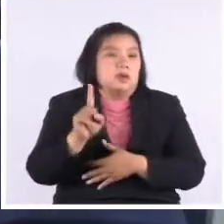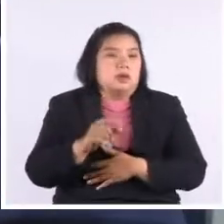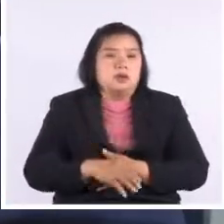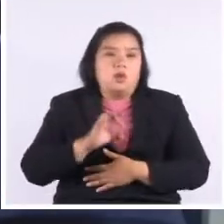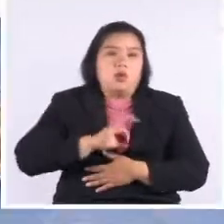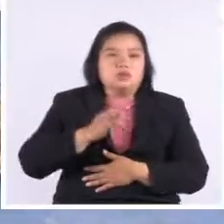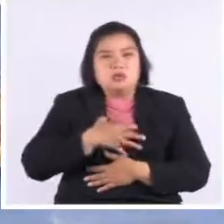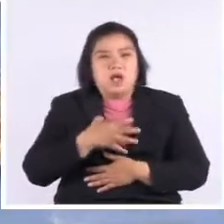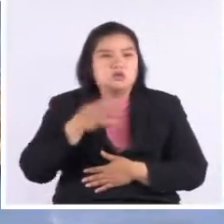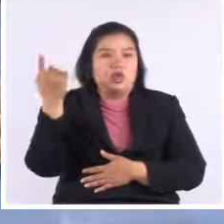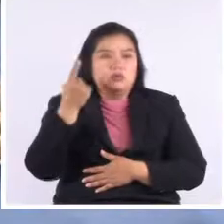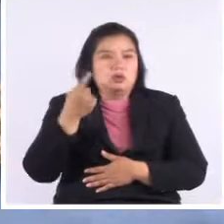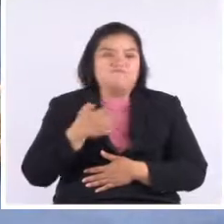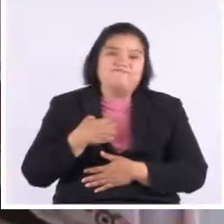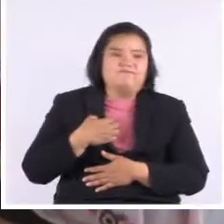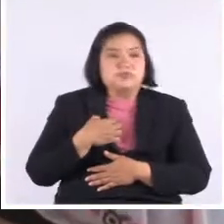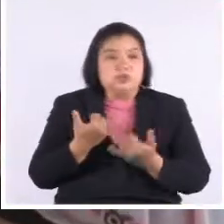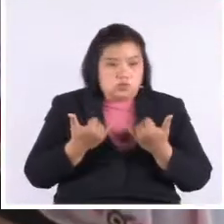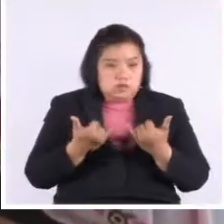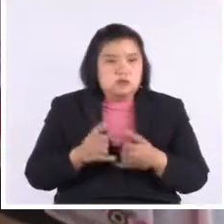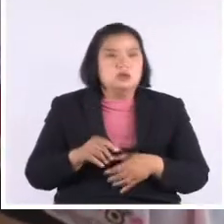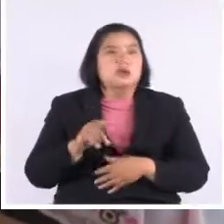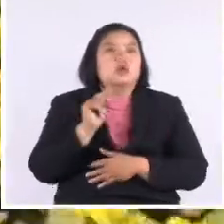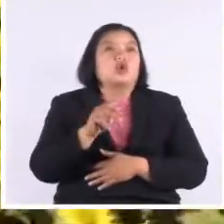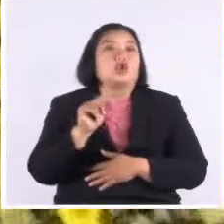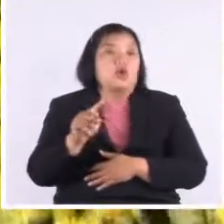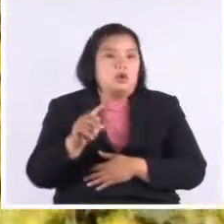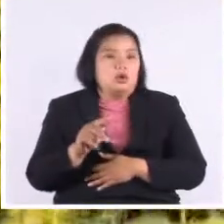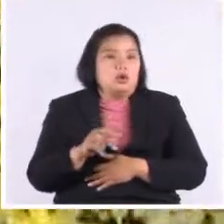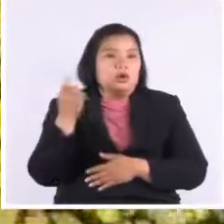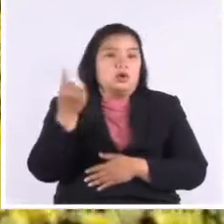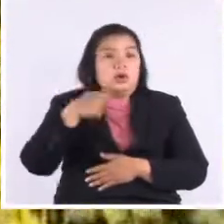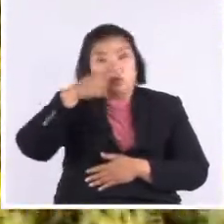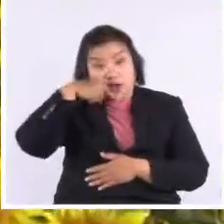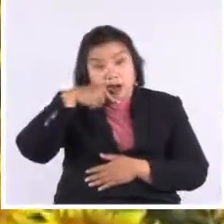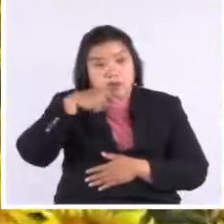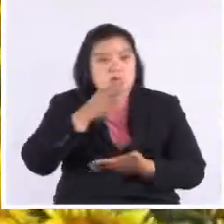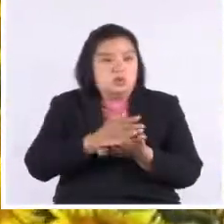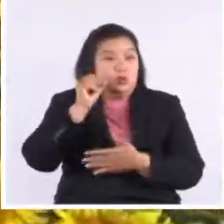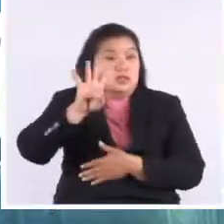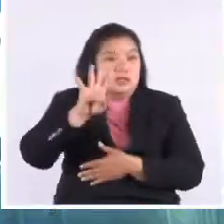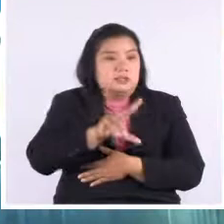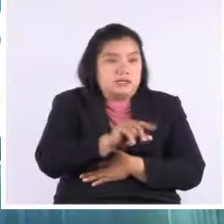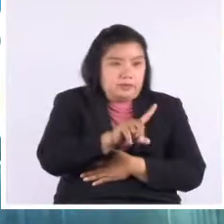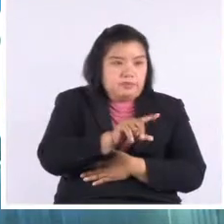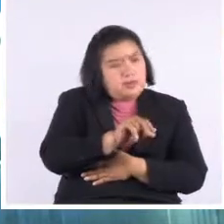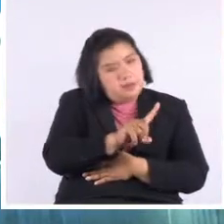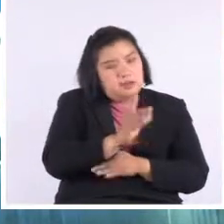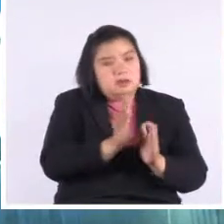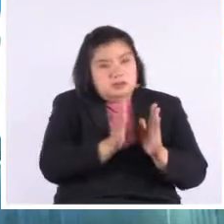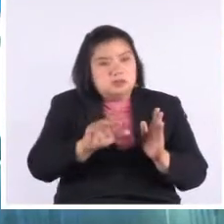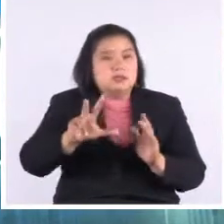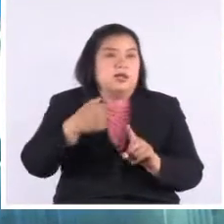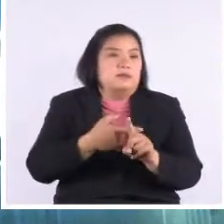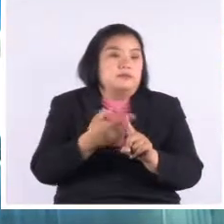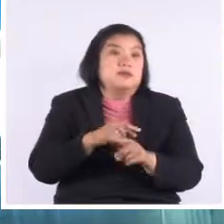การท่องเที่ยวด้วยครับทางด้านตัวละครในประเมินว่าวันหยุดยาวครั้งนี้ที่มีต่อเนื่อง 4วันตั้งแต่วันที่ 31ธันวาคม 6 3ถึงวันที่